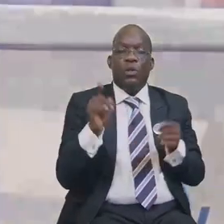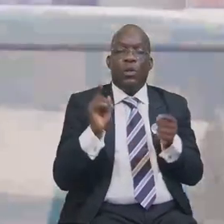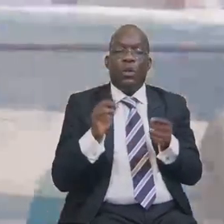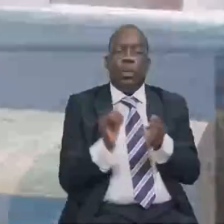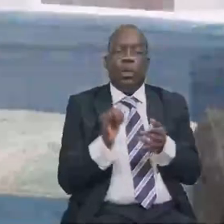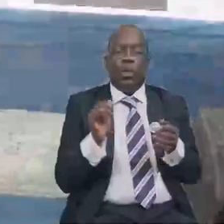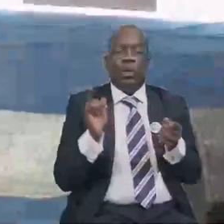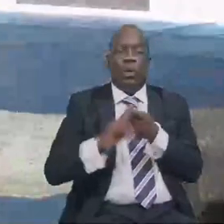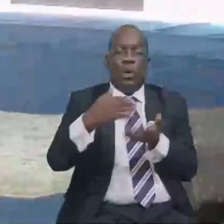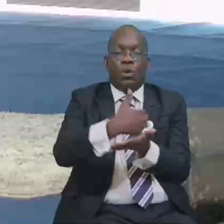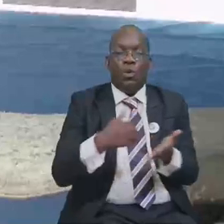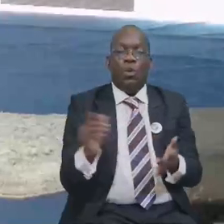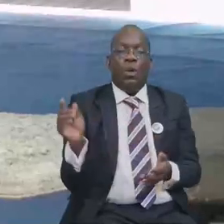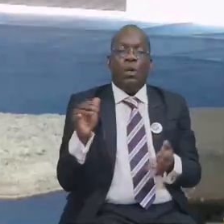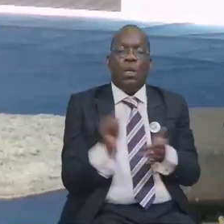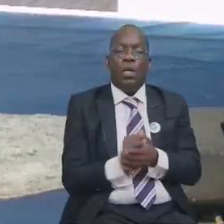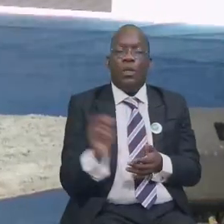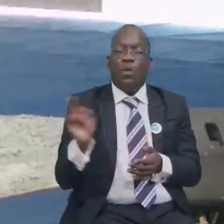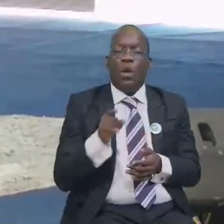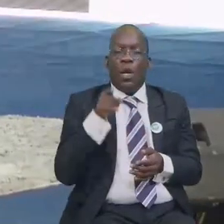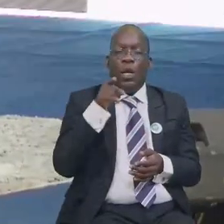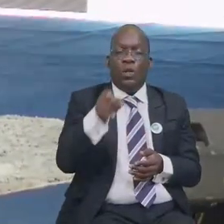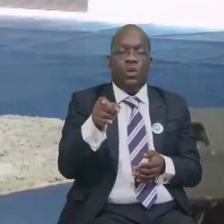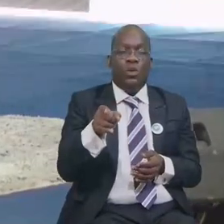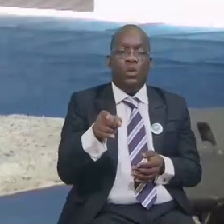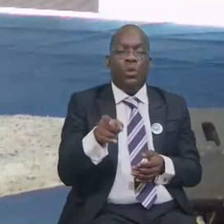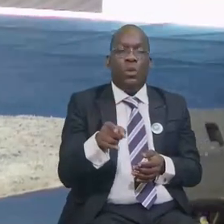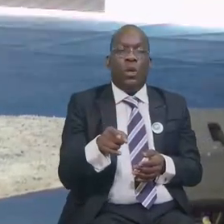pas travaillé.